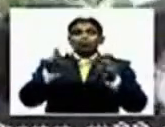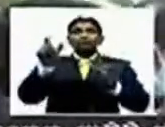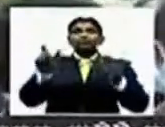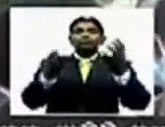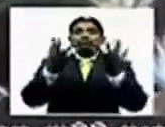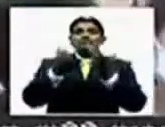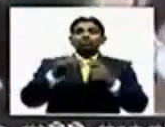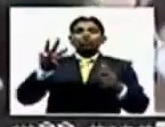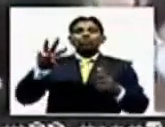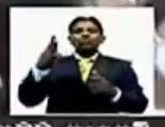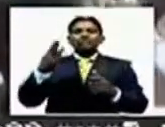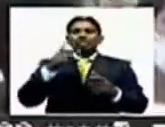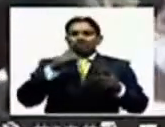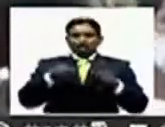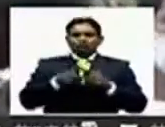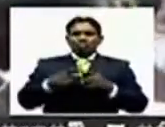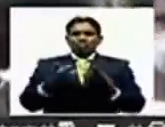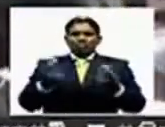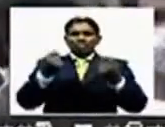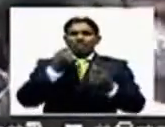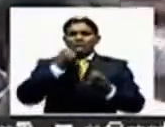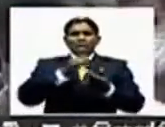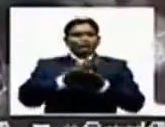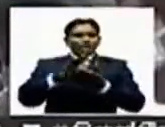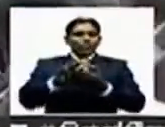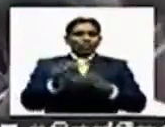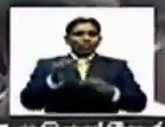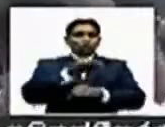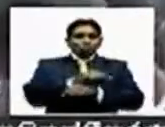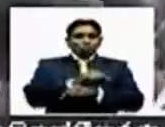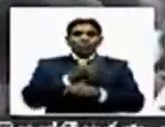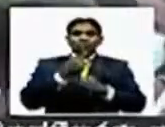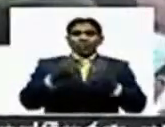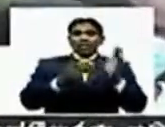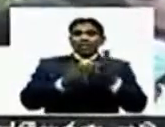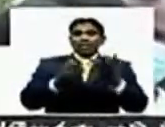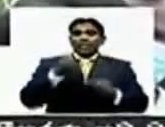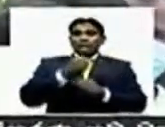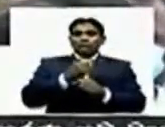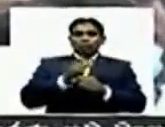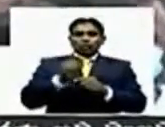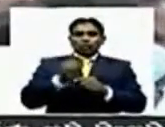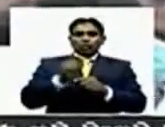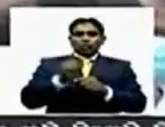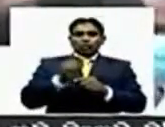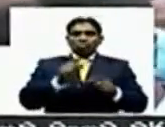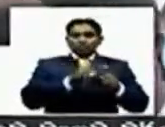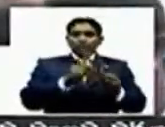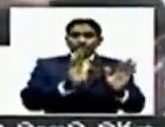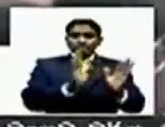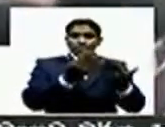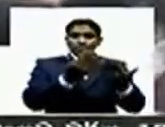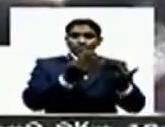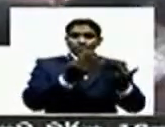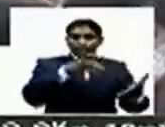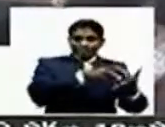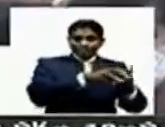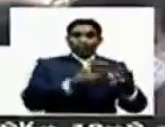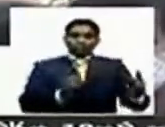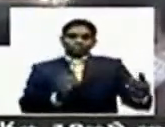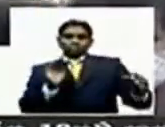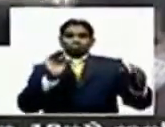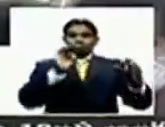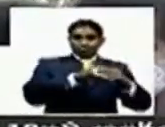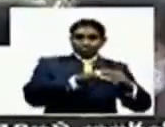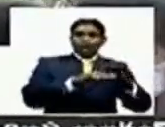හම්බන්තොට පොලිසිය සහ සෞඛ්‍යංශ නියෝජනය කරන නිලධාරීන් සත්‍යග්‍රහය ආරම්භ කිරීමට සූදානම් කළ ස්ථානයට ආවා. කෙසේ වෙතත්